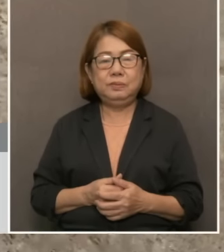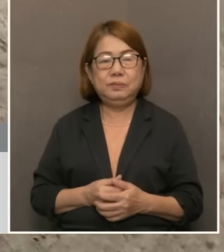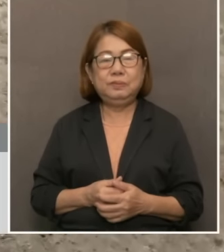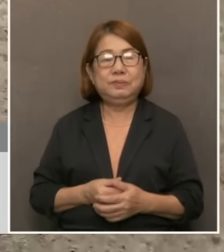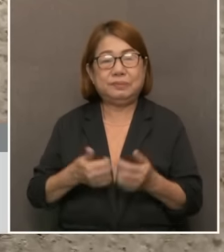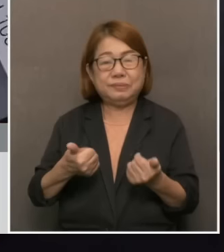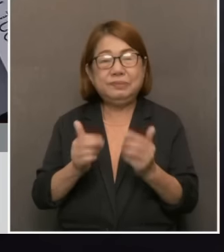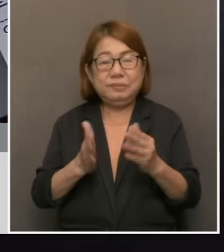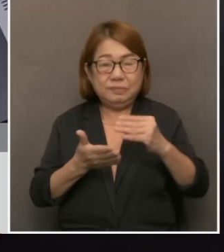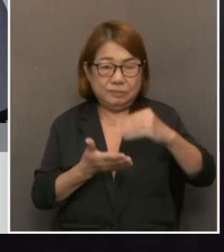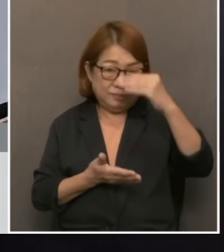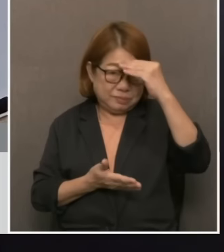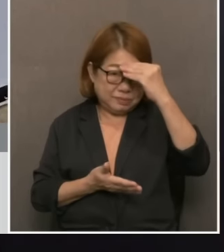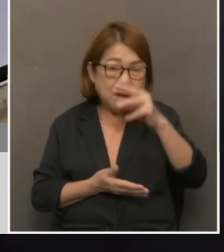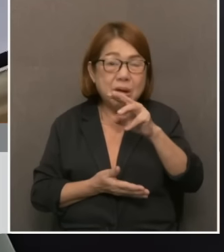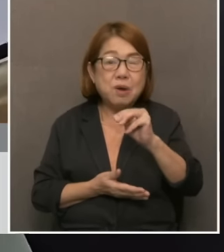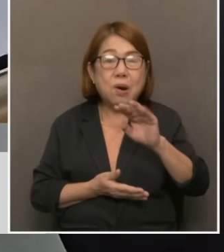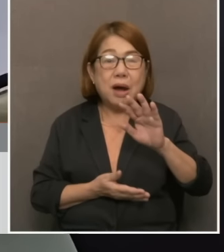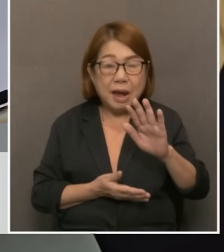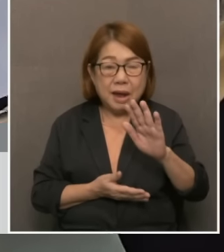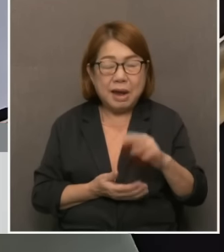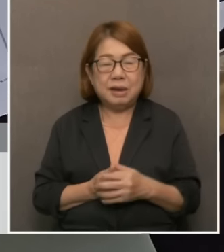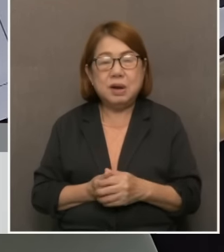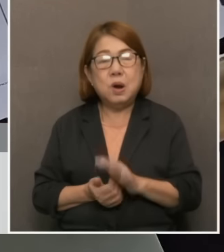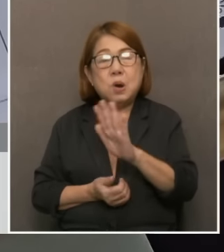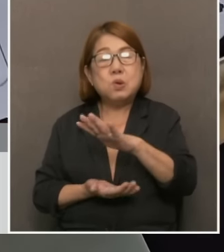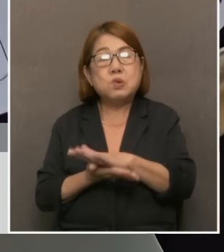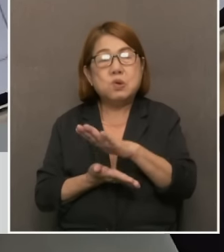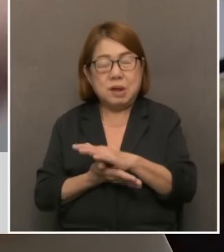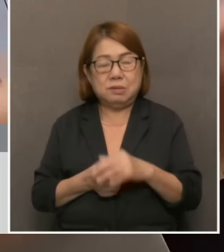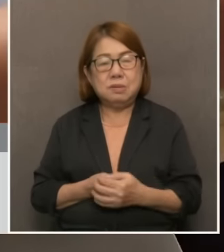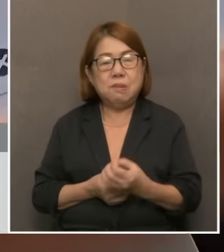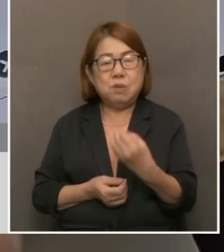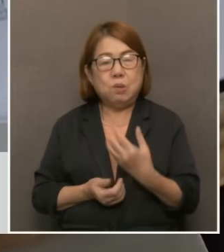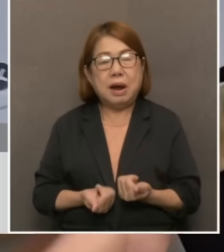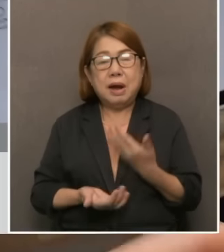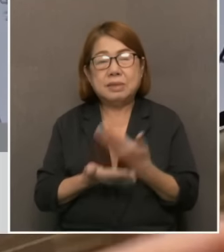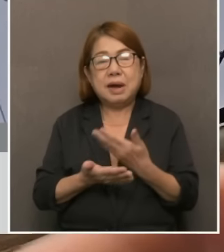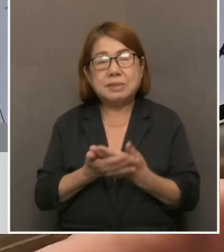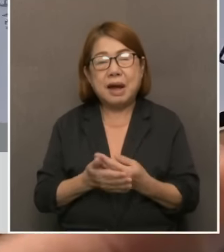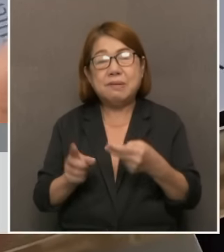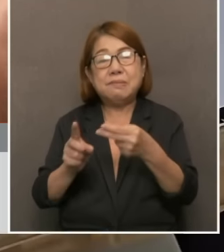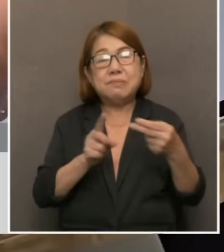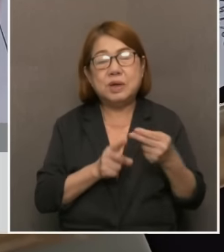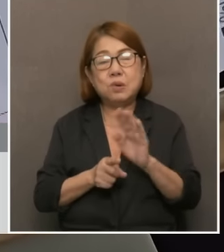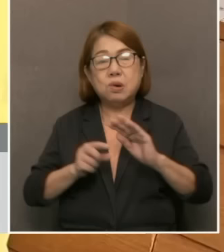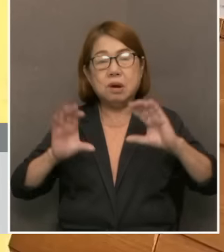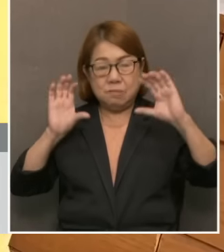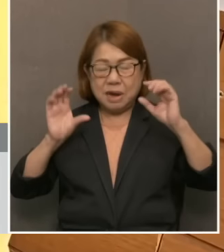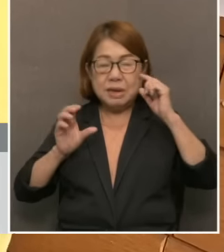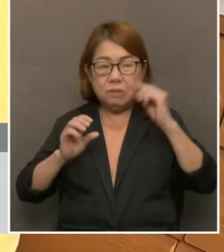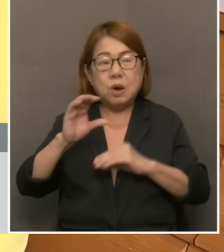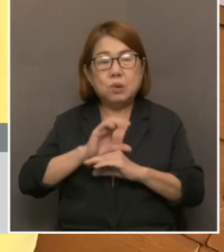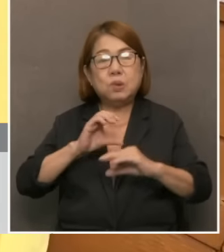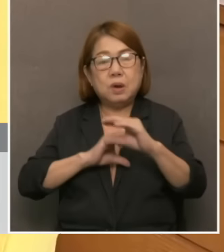ป็นนักเรียนชั้นม.5อยู่โรงเรียนมัธยมแห่งหนึ่งก็บอกนะคะว่าโครงการเงินดิจิทัลของรัฐบาลเป็นโครงการที่ดีเชื่อว่าจะ